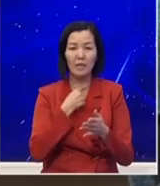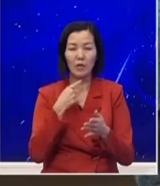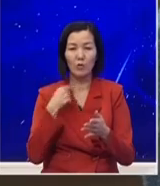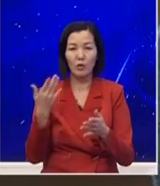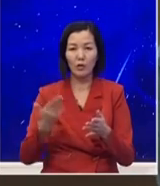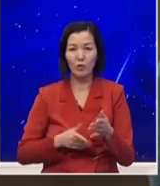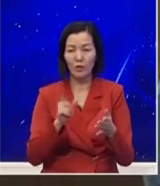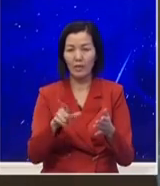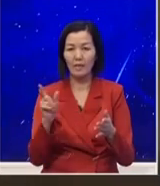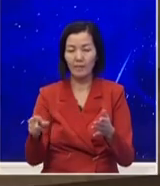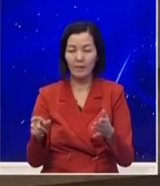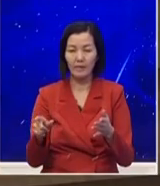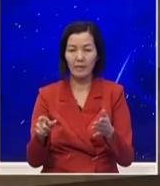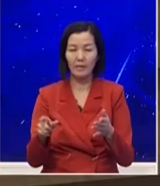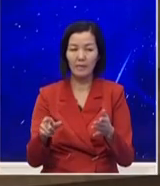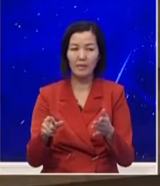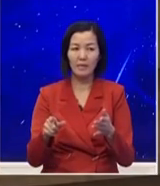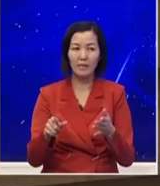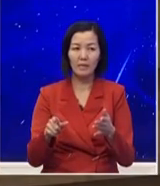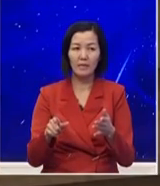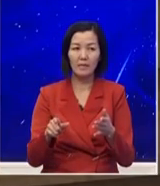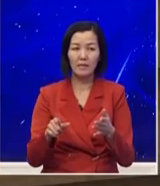жүрген ақындары бар.